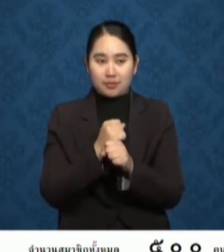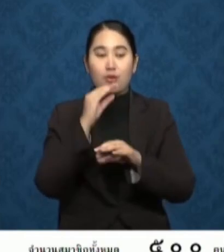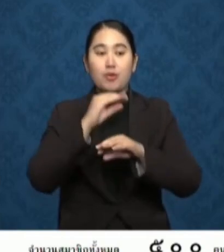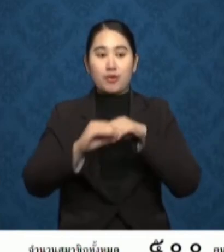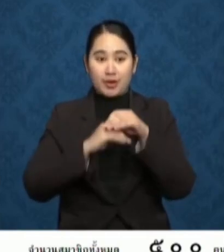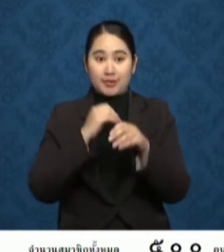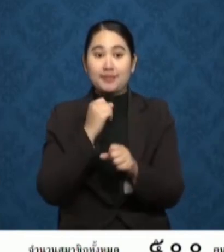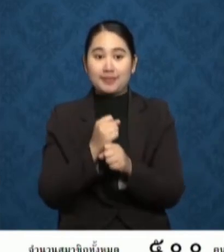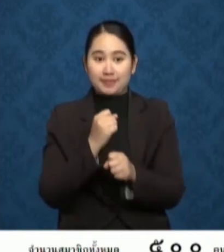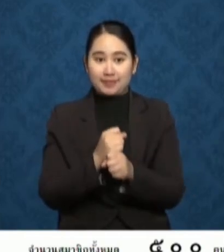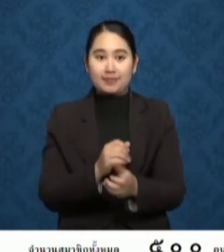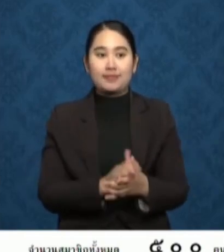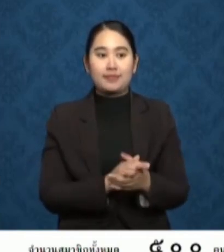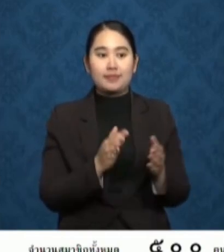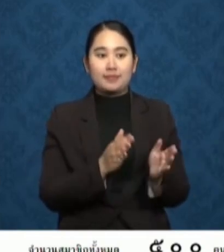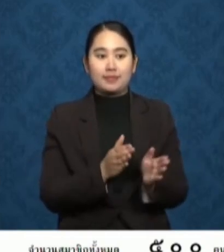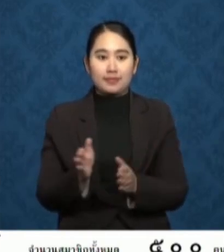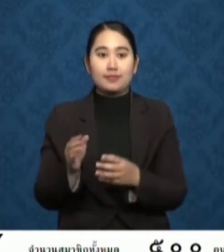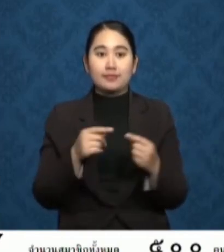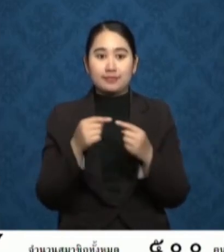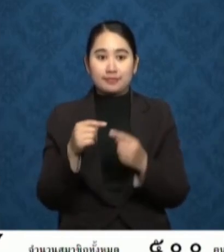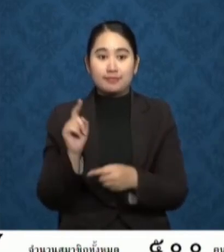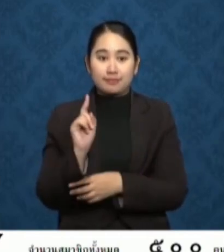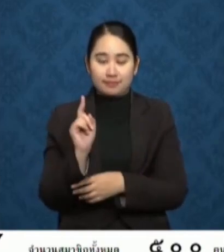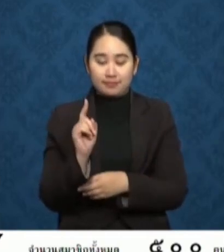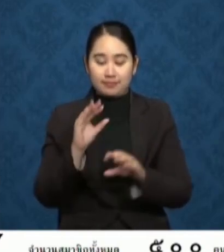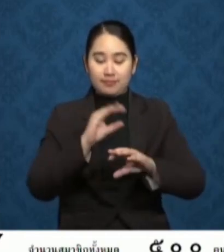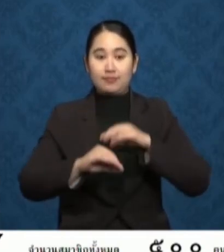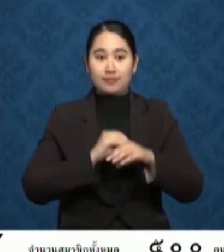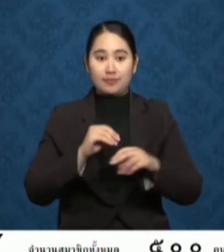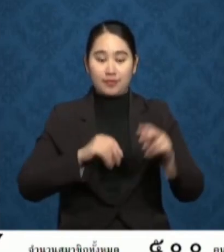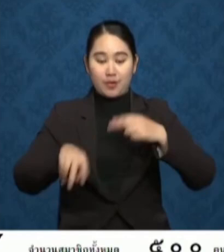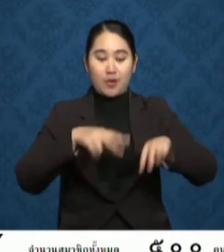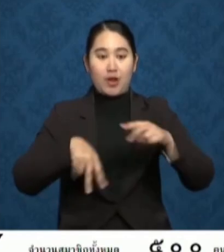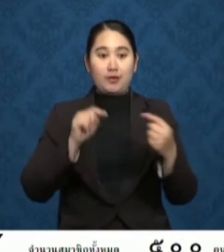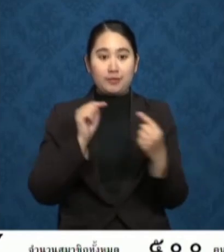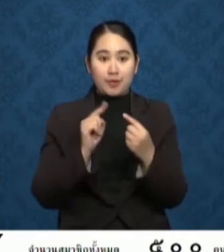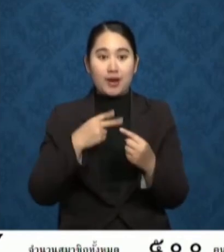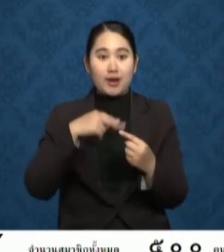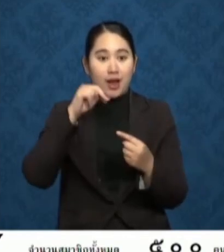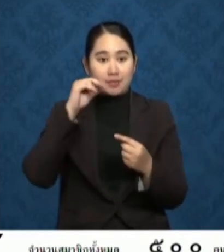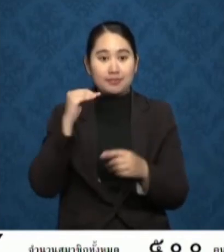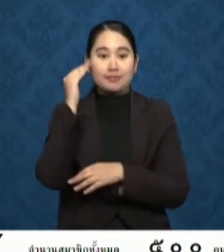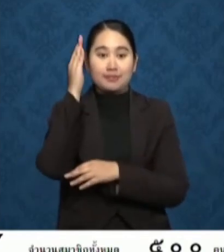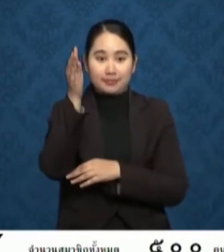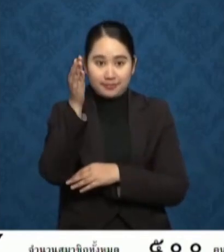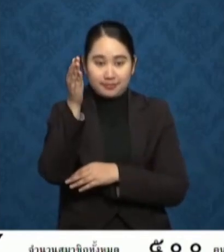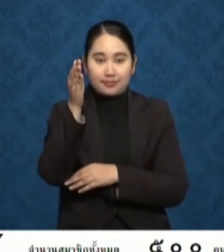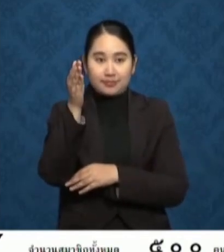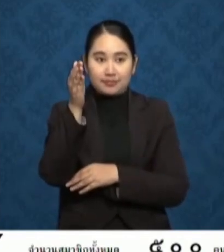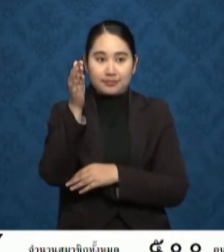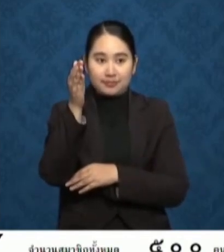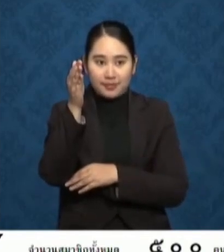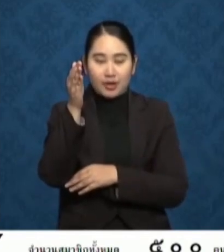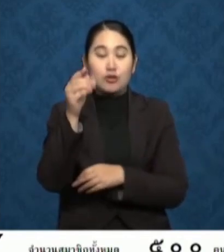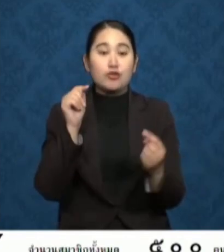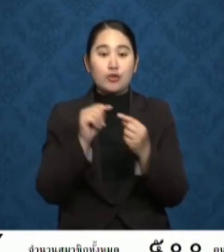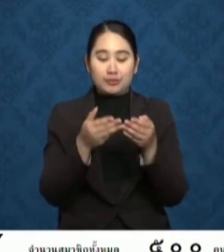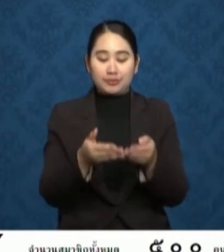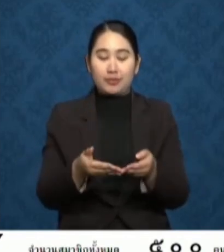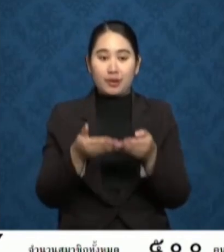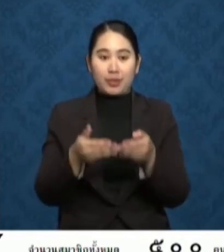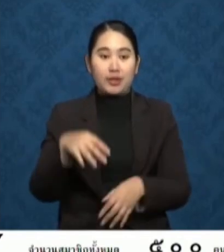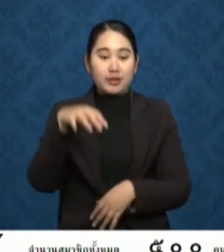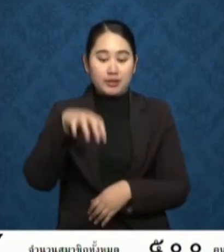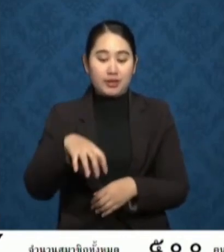โครงการดงก่าวด้ครับอีกปเด็ก็คงจะเป็โครงการปรับภูมิทัดปากน้ำแห่งอนาคตหมู่ที่ 4 ตะบปากภูรณเพื่อสรางท่าเรือและ